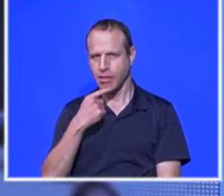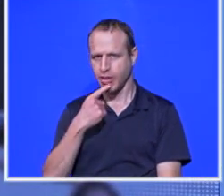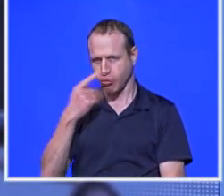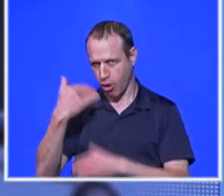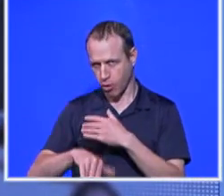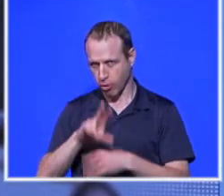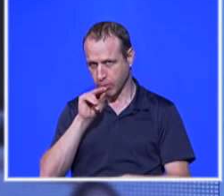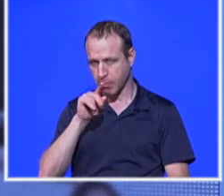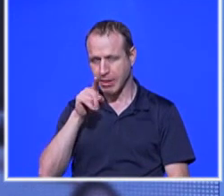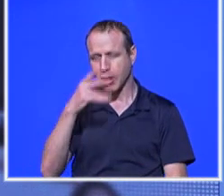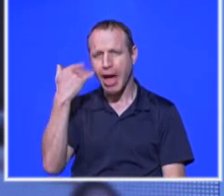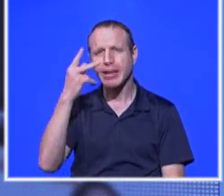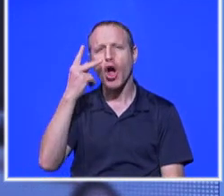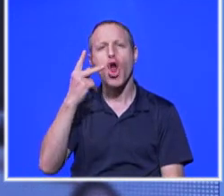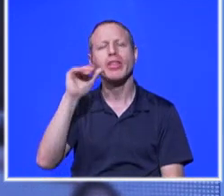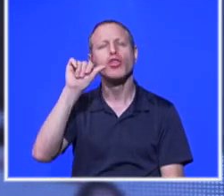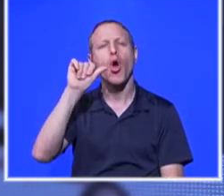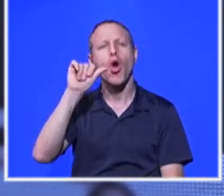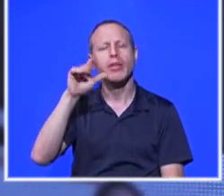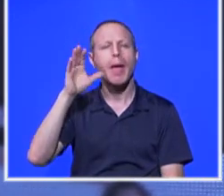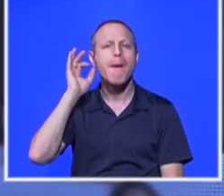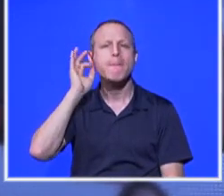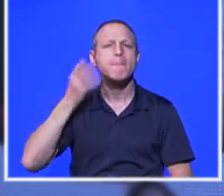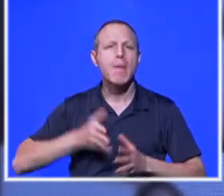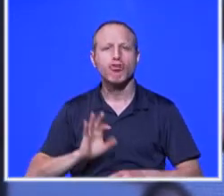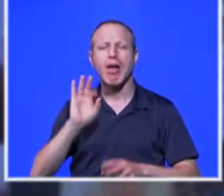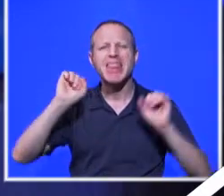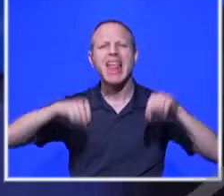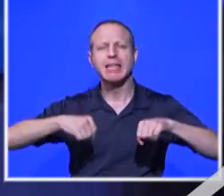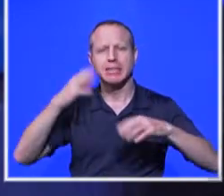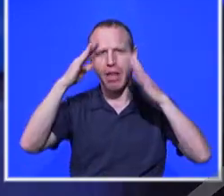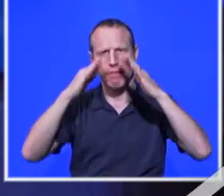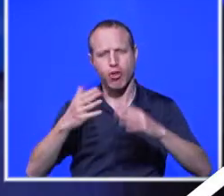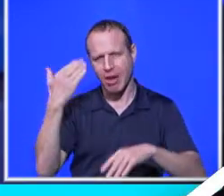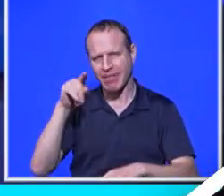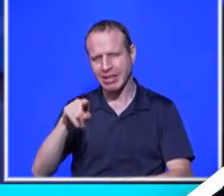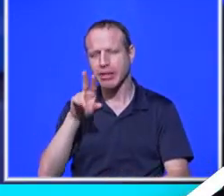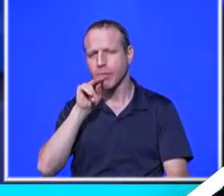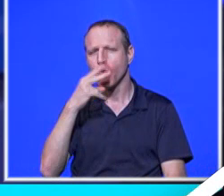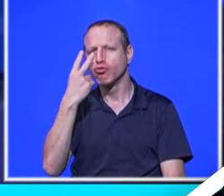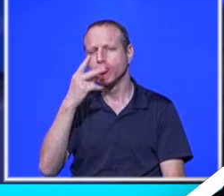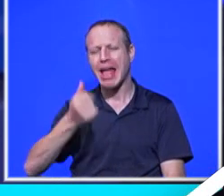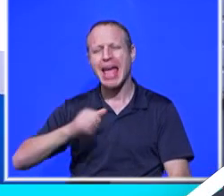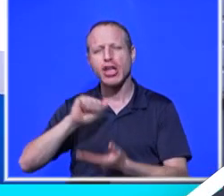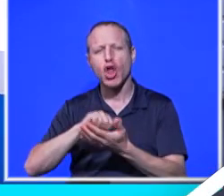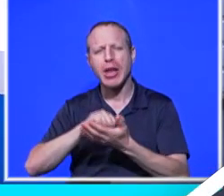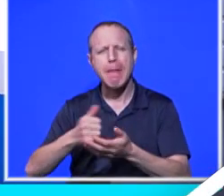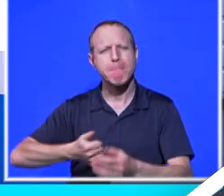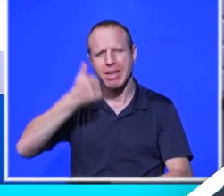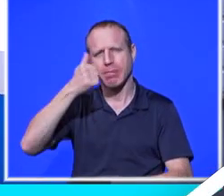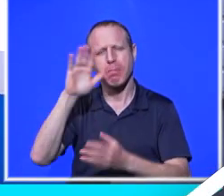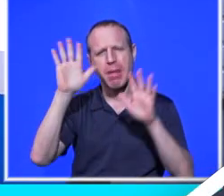האחרונה שדיברה הזאת הייתה קלודין און, הבת של נשיא לבנון. לפני כן דיברו שני עיתונאים בכירים